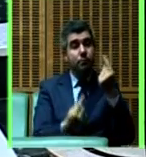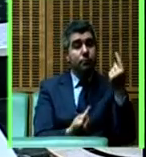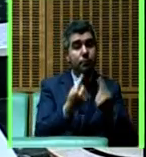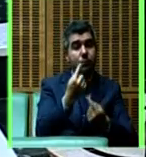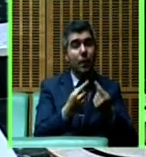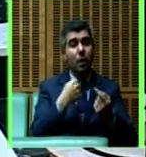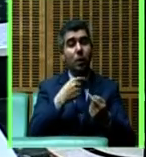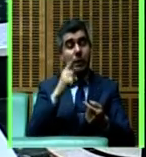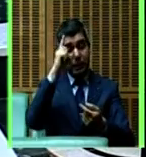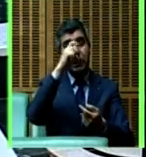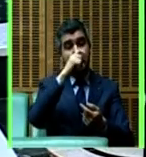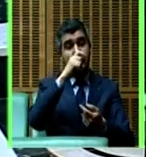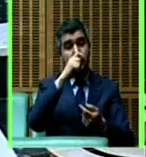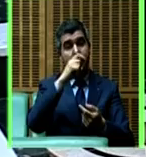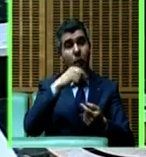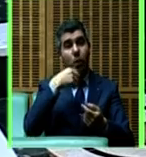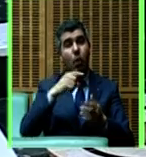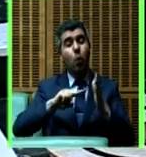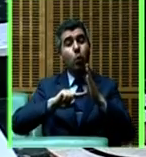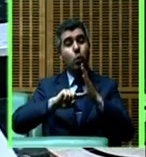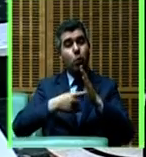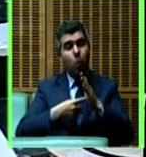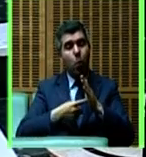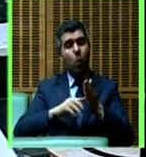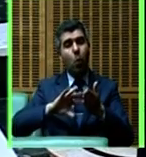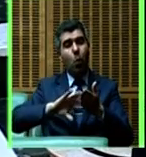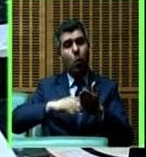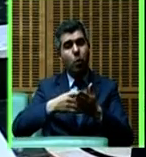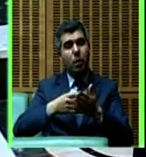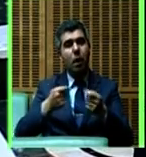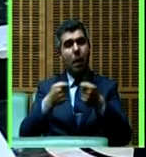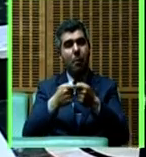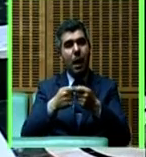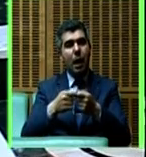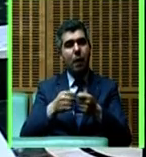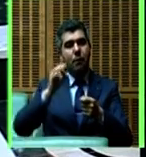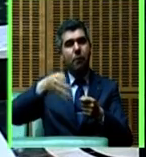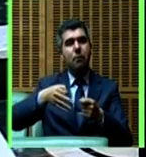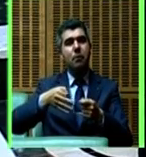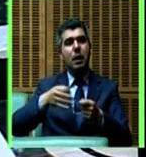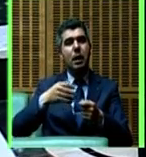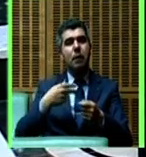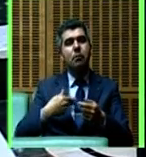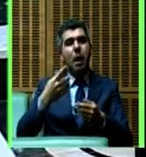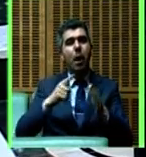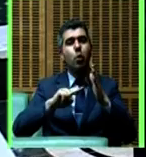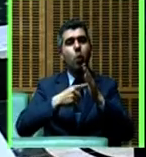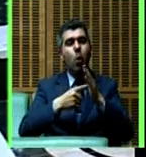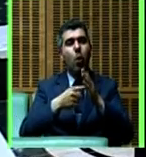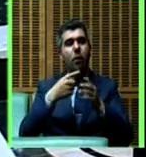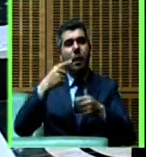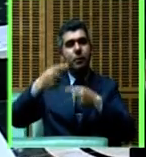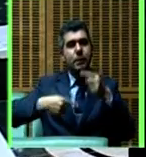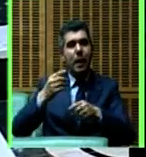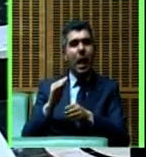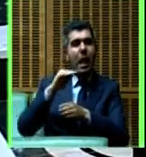اللي غيخليونا نستعملوه في الكهرباء وغتكون عندنا مردوديه احسن، وكذلك ستسمح بتزاوج جيد ما